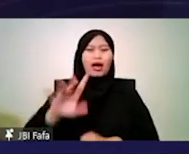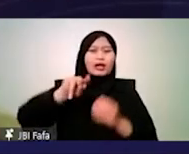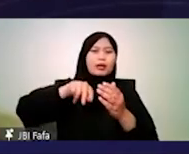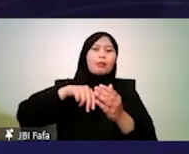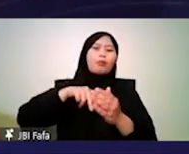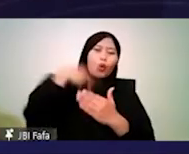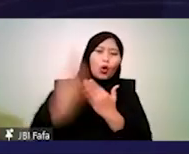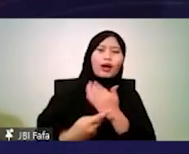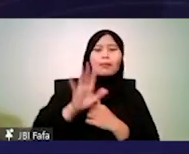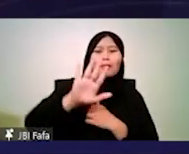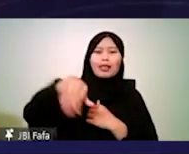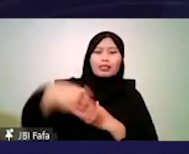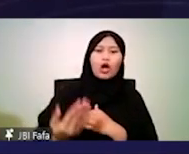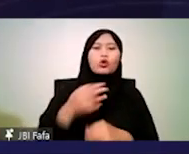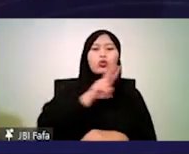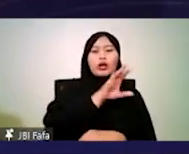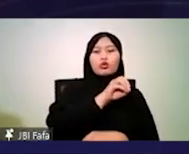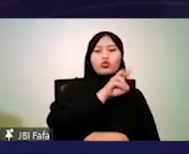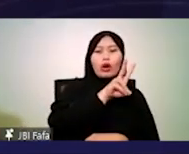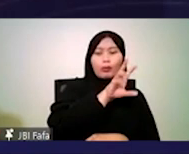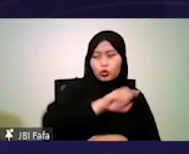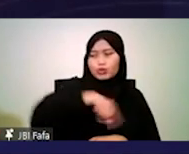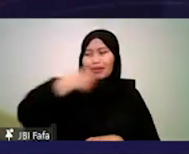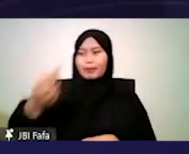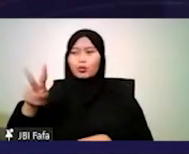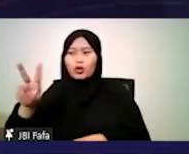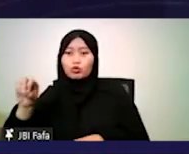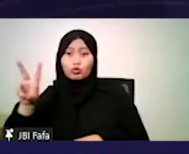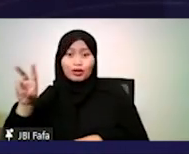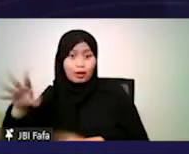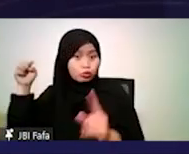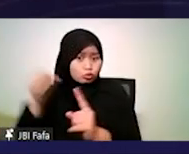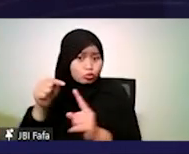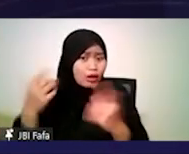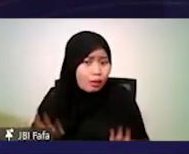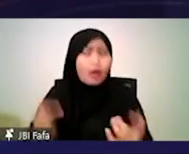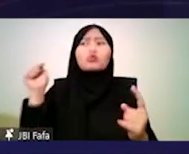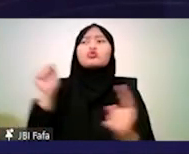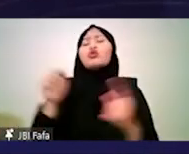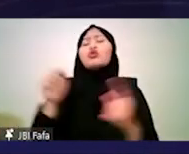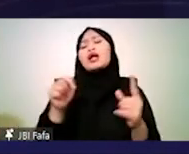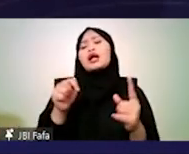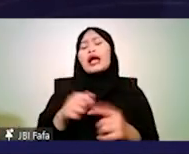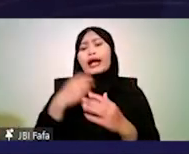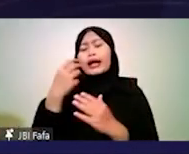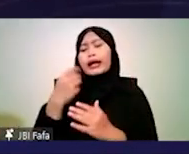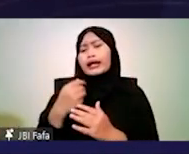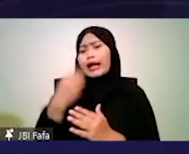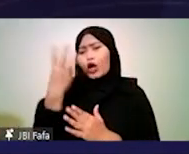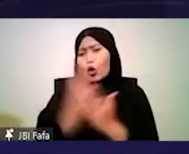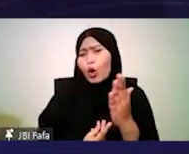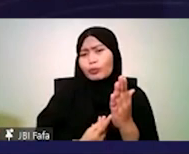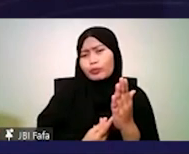tahun dari 2020 ke-20 25 untuk tujuannya apa supaya Ekonomi keuangan digital kita